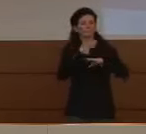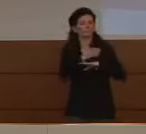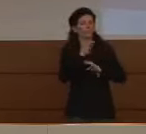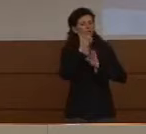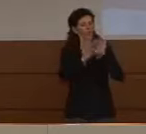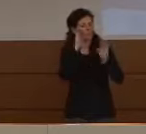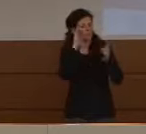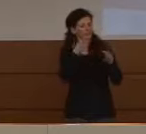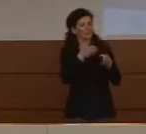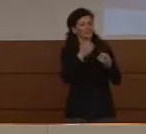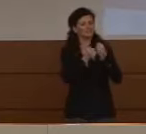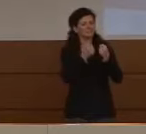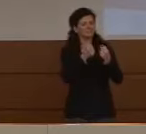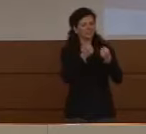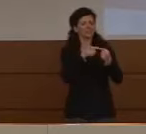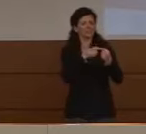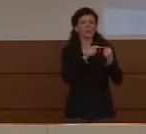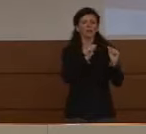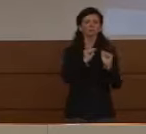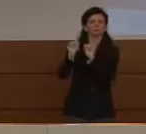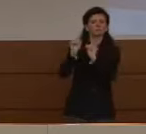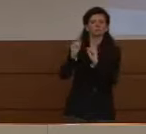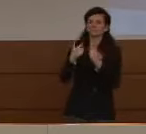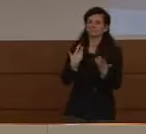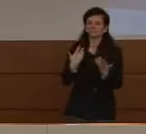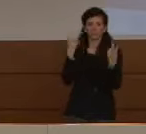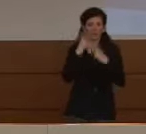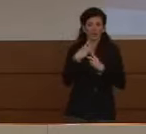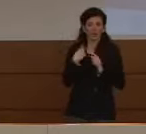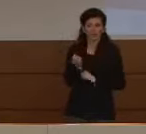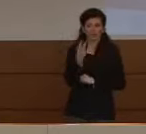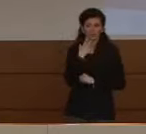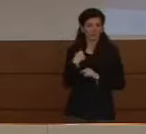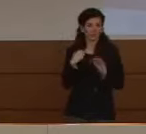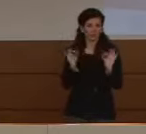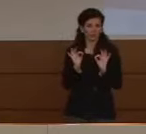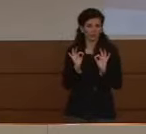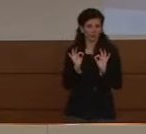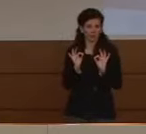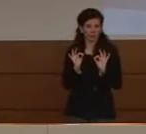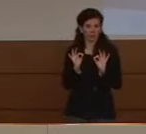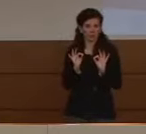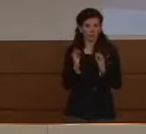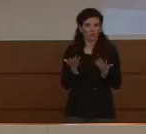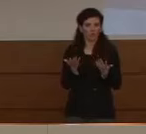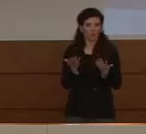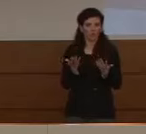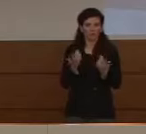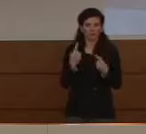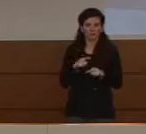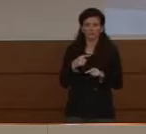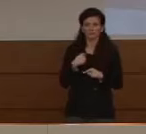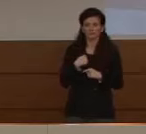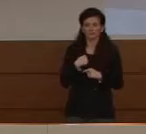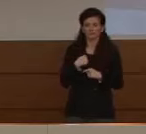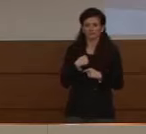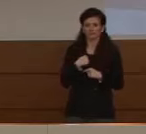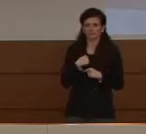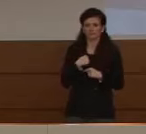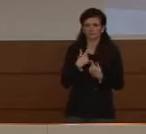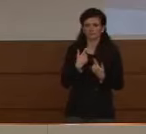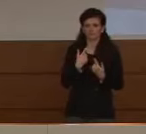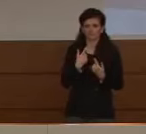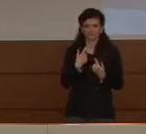terapia intensiva quindi almeno per quello che è dato constatare a me e non credo che sia arrivata